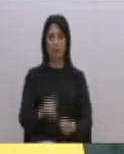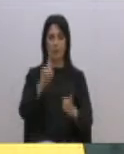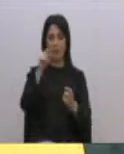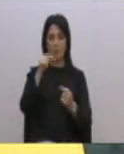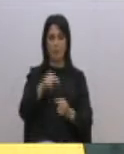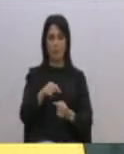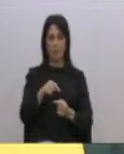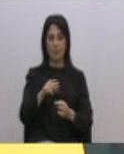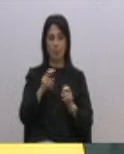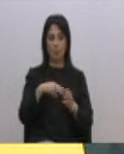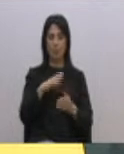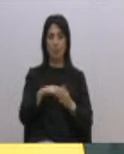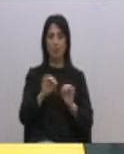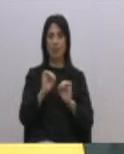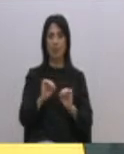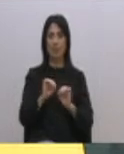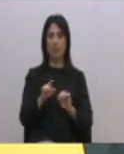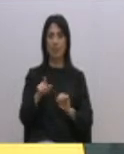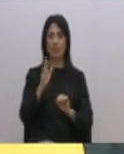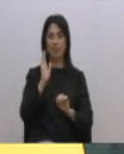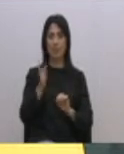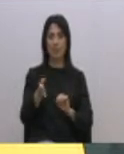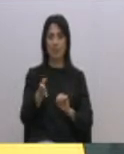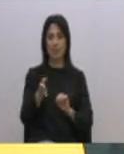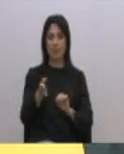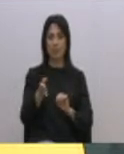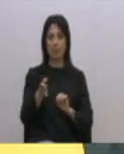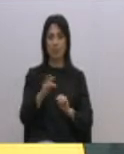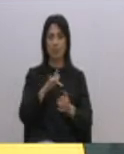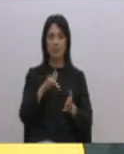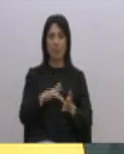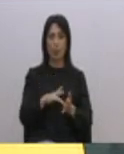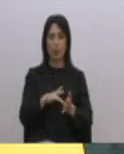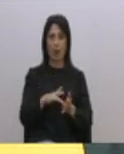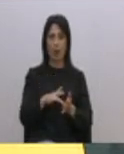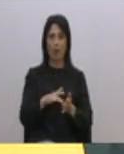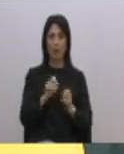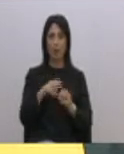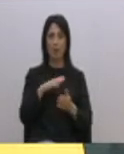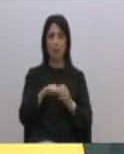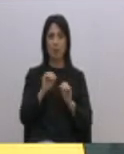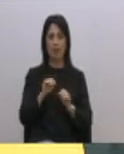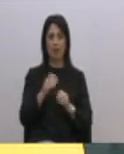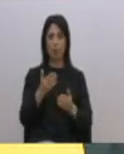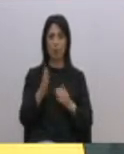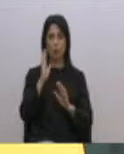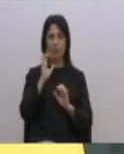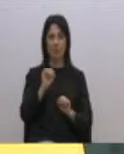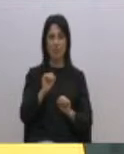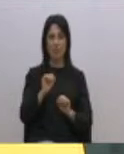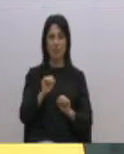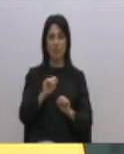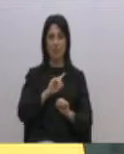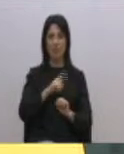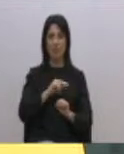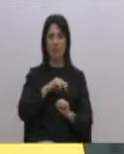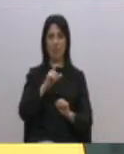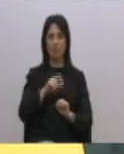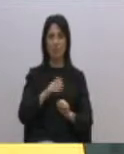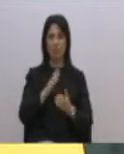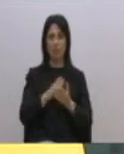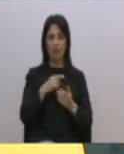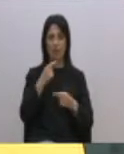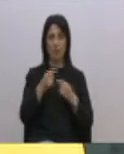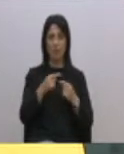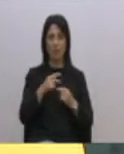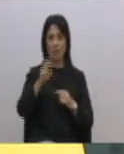შესაბამისი, ასე ვთქვათ, უსაფრთხოების დაცვაზე, ეს იქნება სამოქალაქო უსაფრთხოების დაცვა თუ თავდაცვის, ასე ვთქვათ, ძალების თანამშრომლებზეც არის